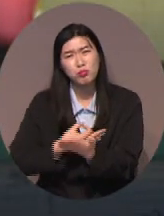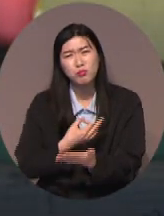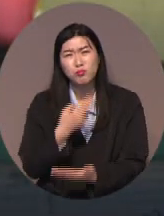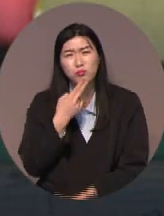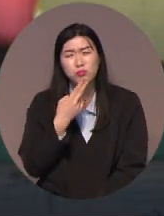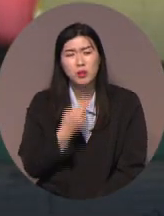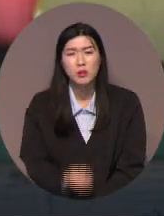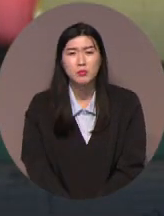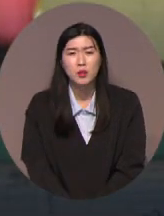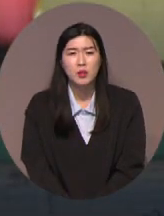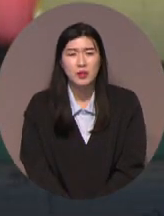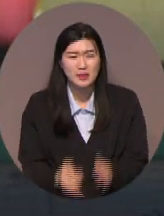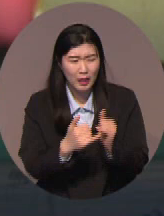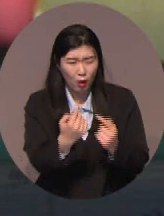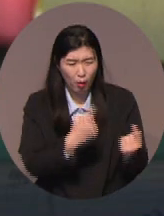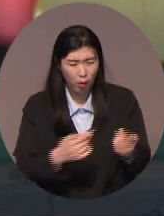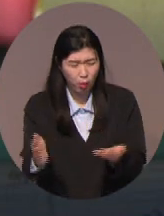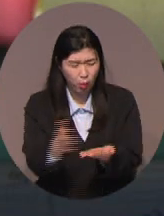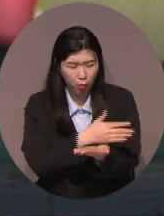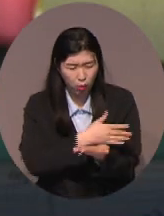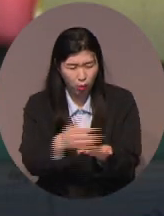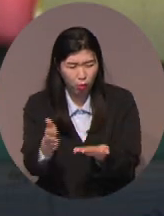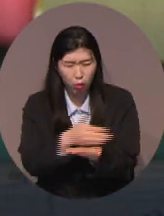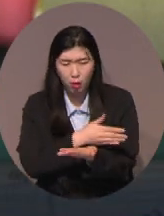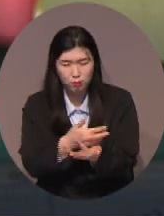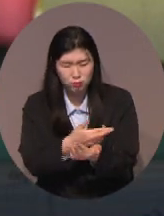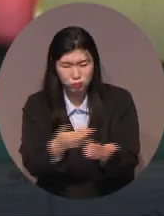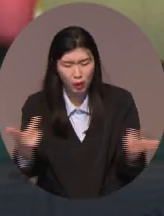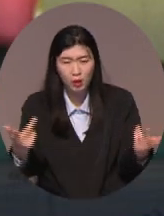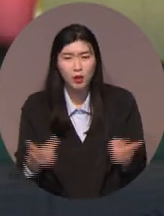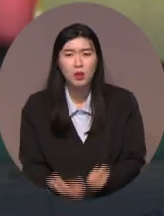지금 아주 사람 없어요. 그전 때 같으면